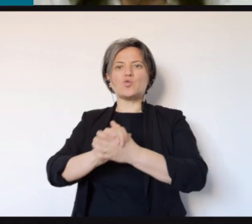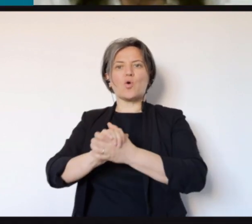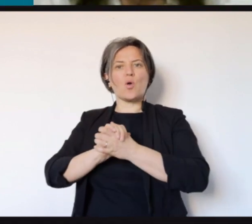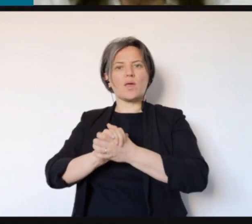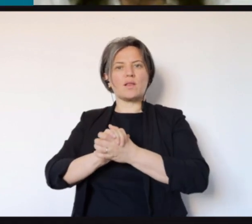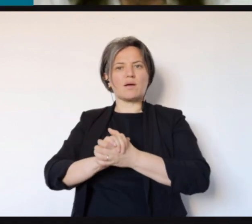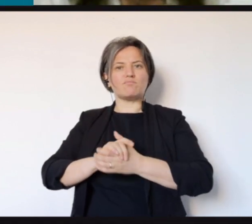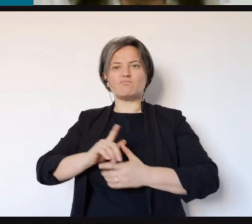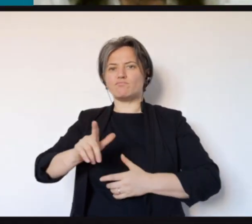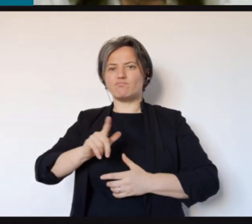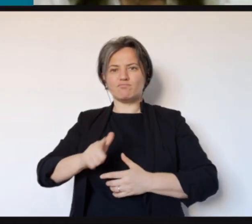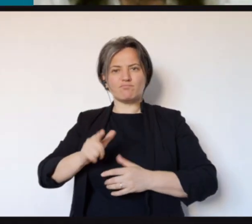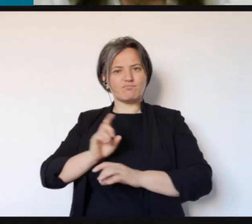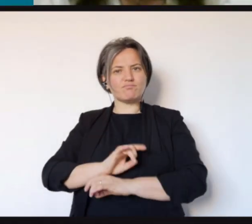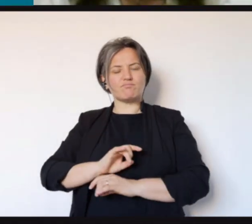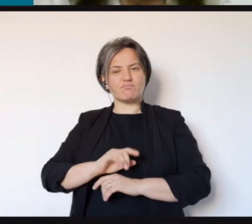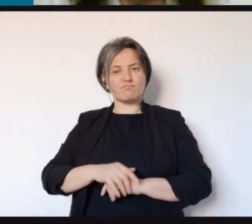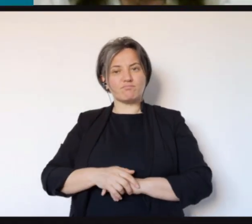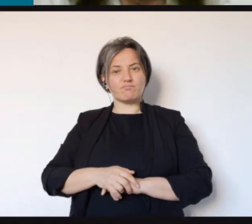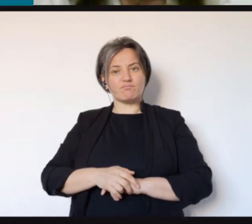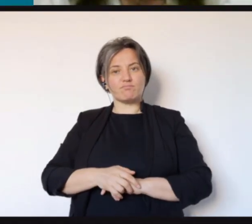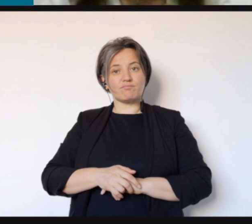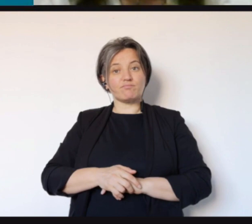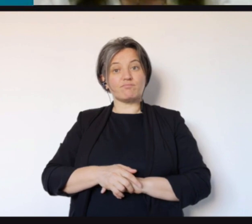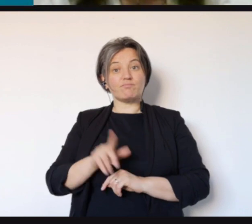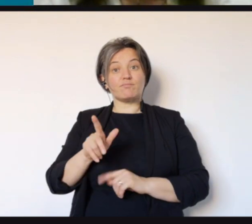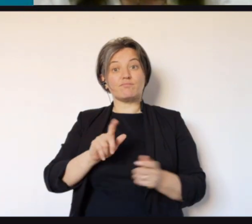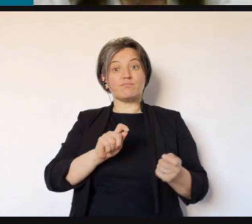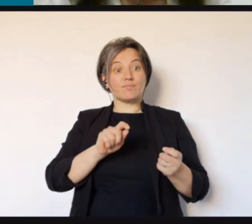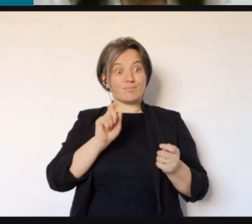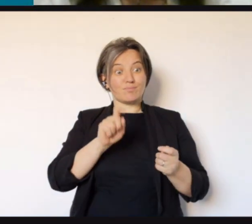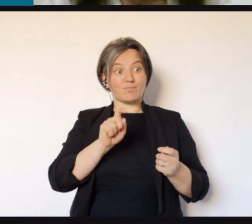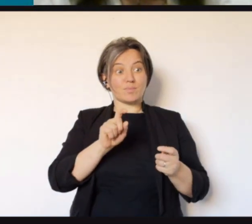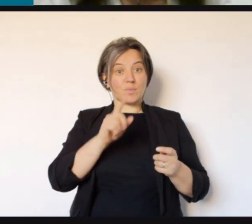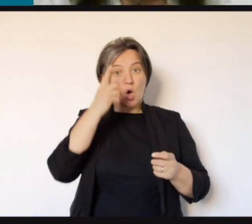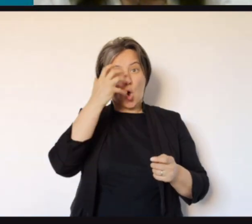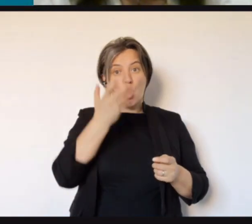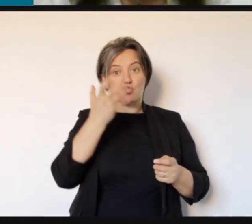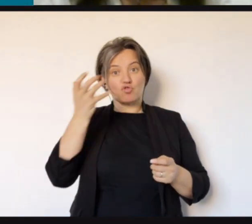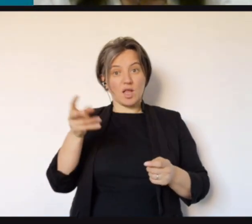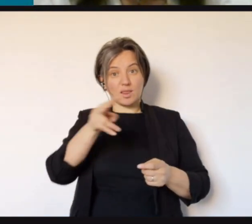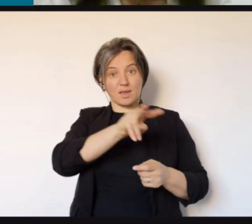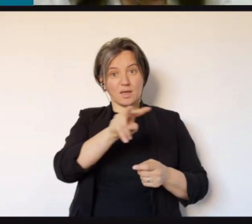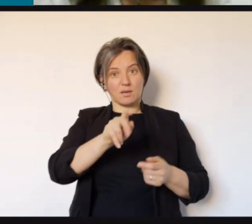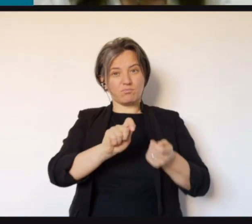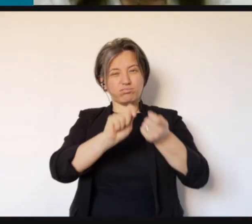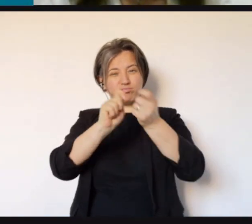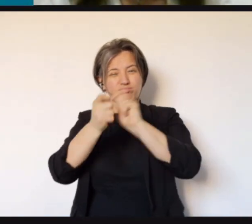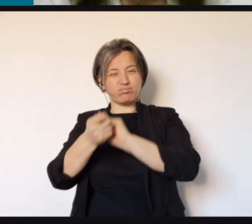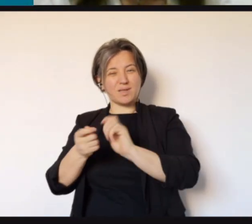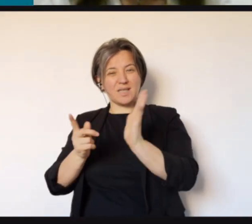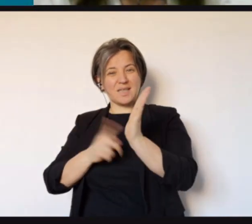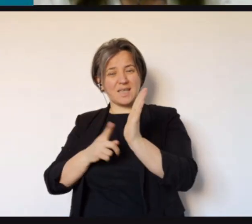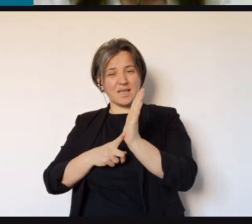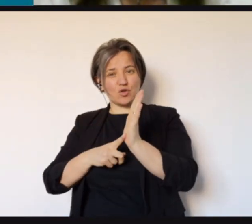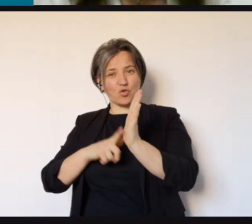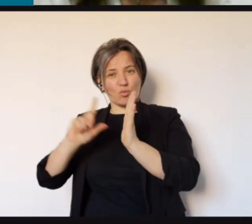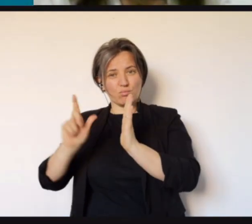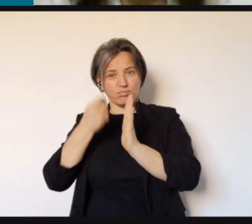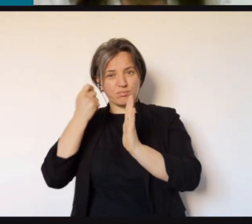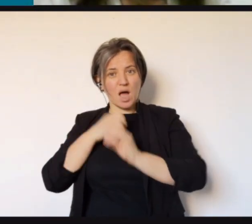e l'idea di solidarietà, e questo l'abbiamo tradotto in diritti, il diritto